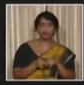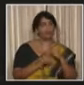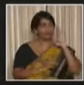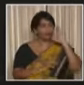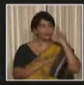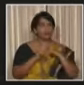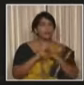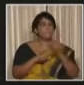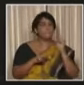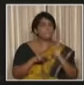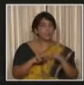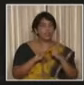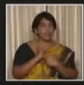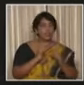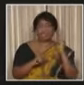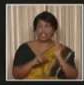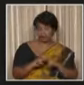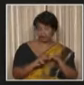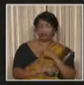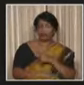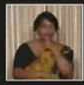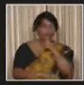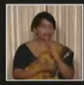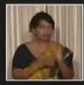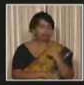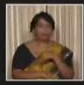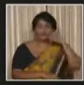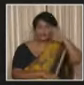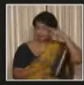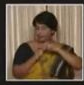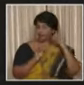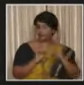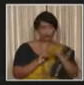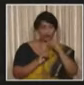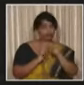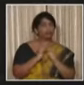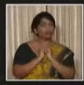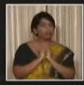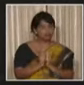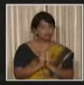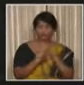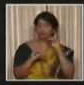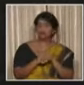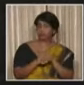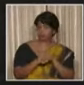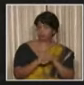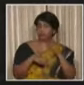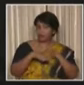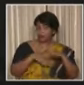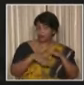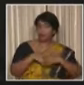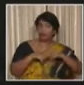අර්ථ සාධක අරමුදල් සහ විශ්‍රාම වැටුප් සම්බන්ධයෙන් දැනට විදුලි බල මණ්ඩලයේ ස්ථිර සේවකයන් හැටියට භුක්ති විඳින දේවල් අපි